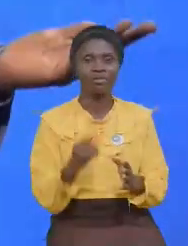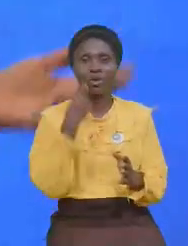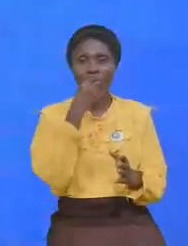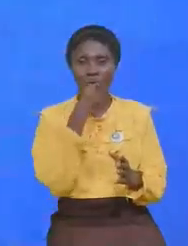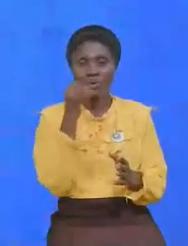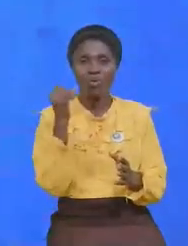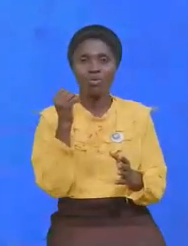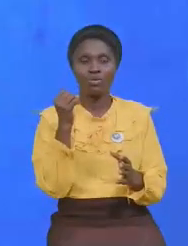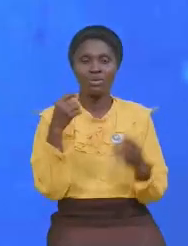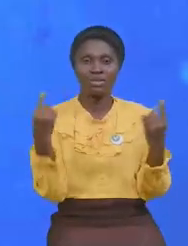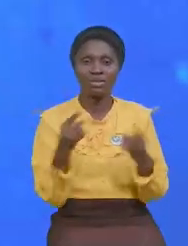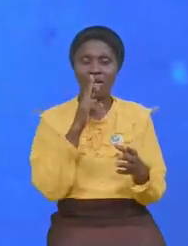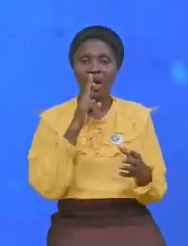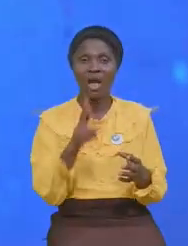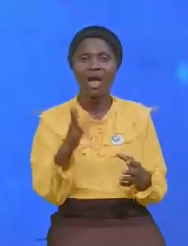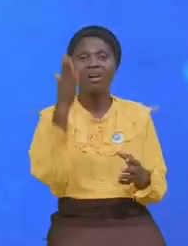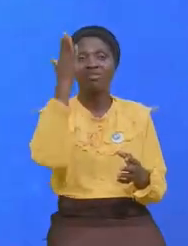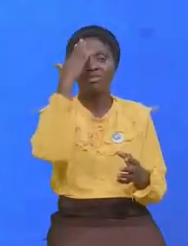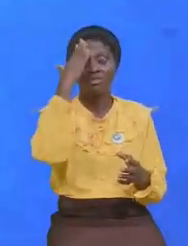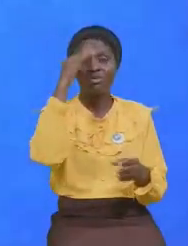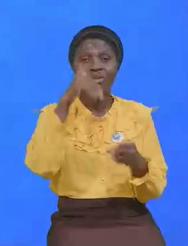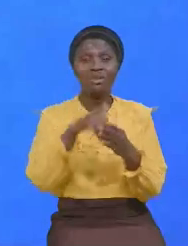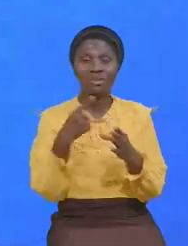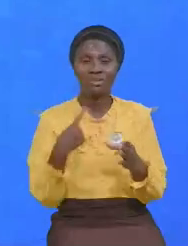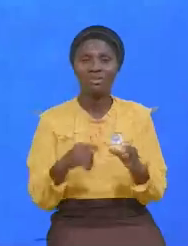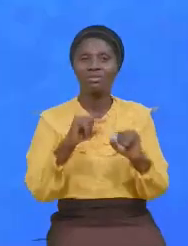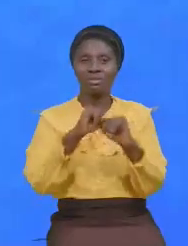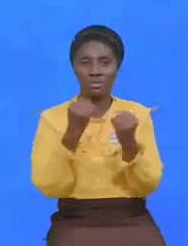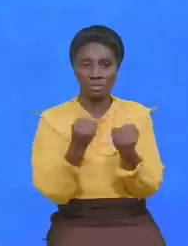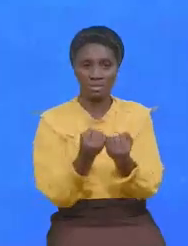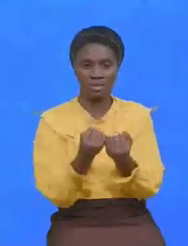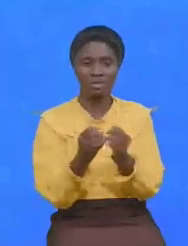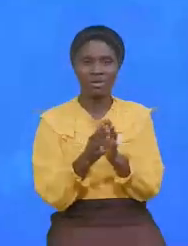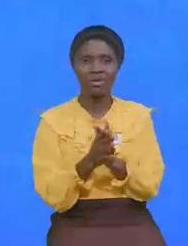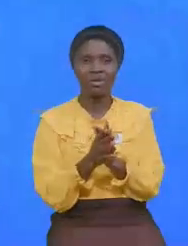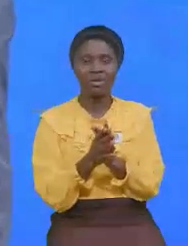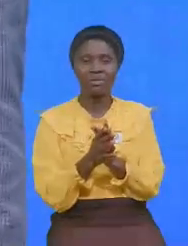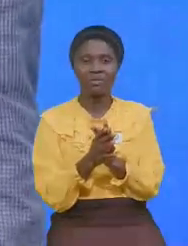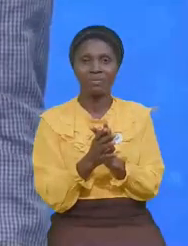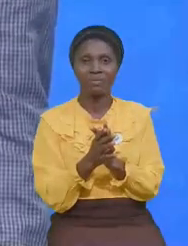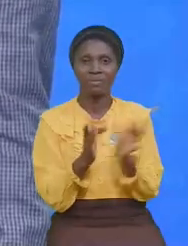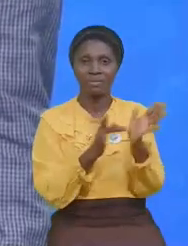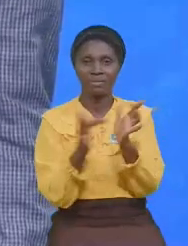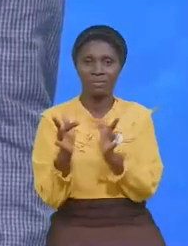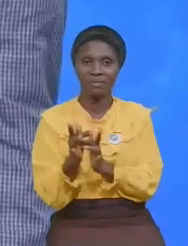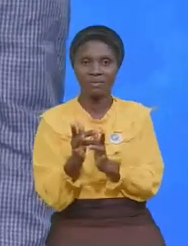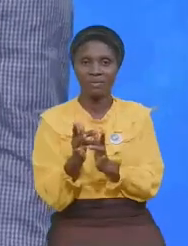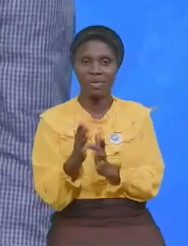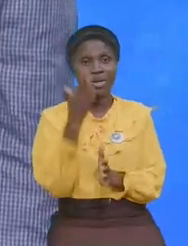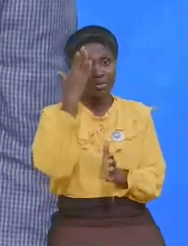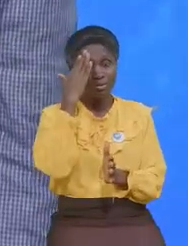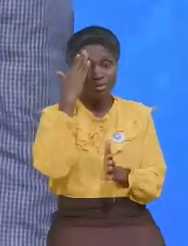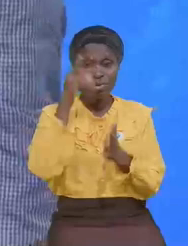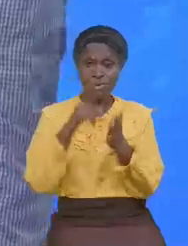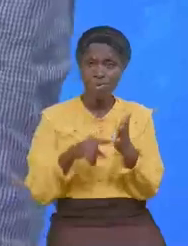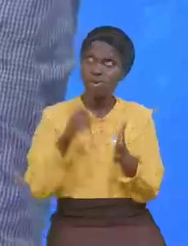Il est venu pour les pécheurs dont les péchés sont notoires à tous. Jésus savait ce qu'il